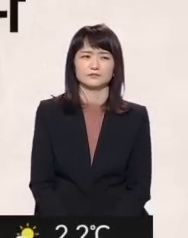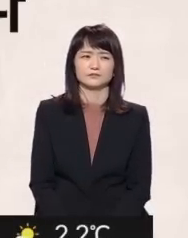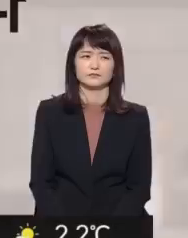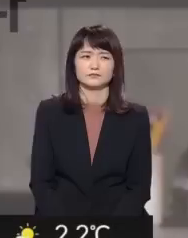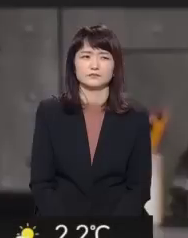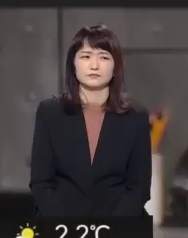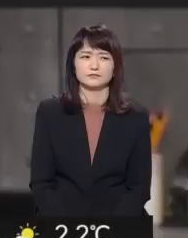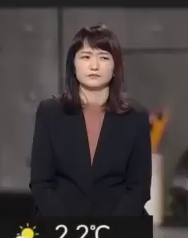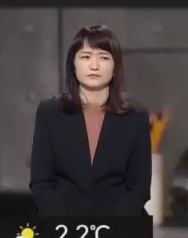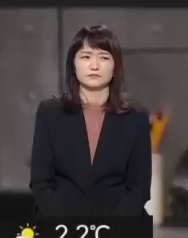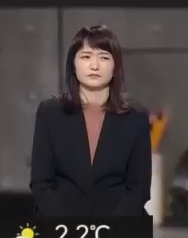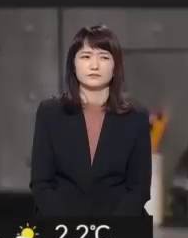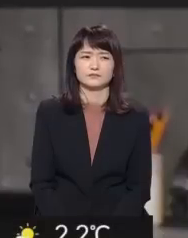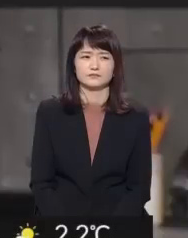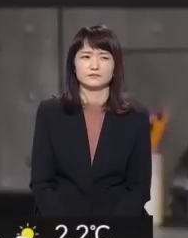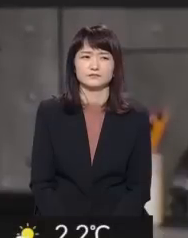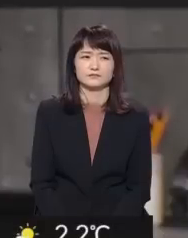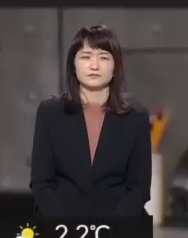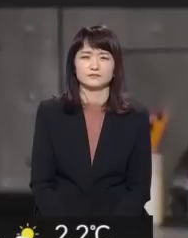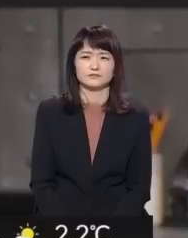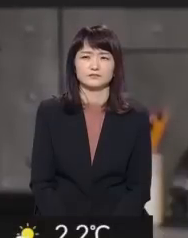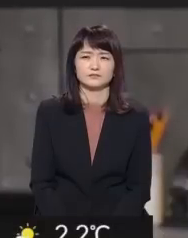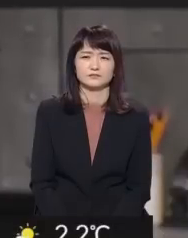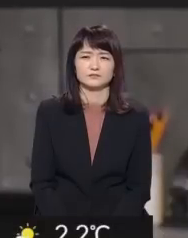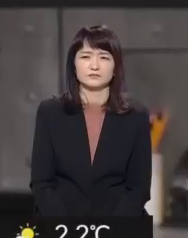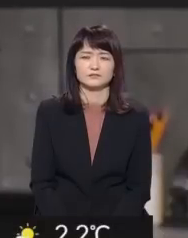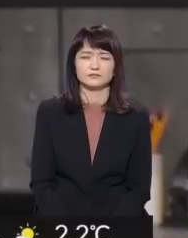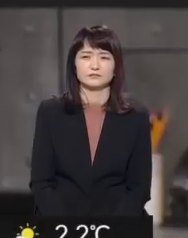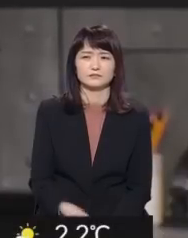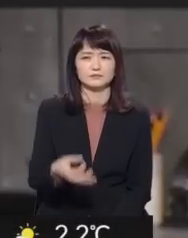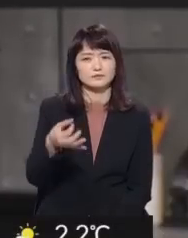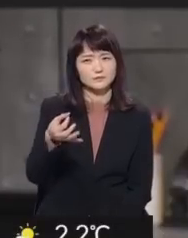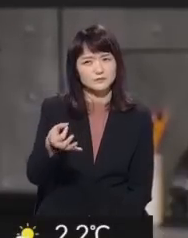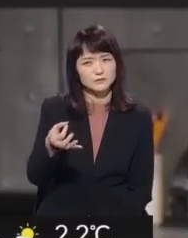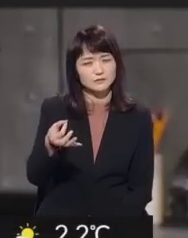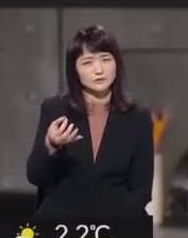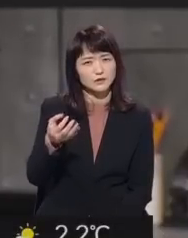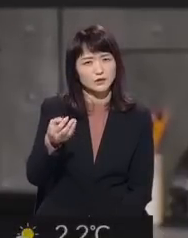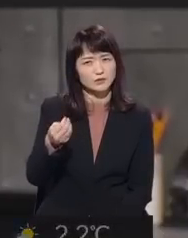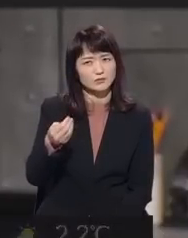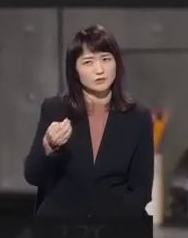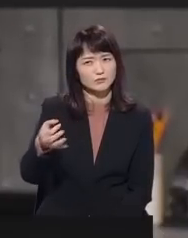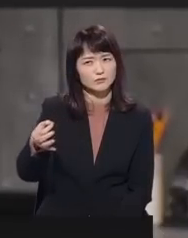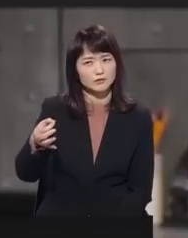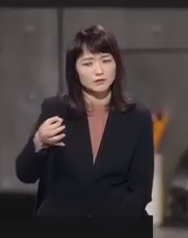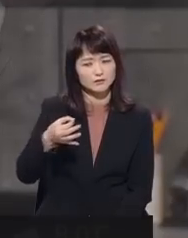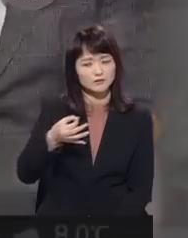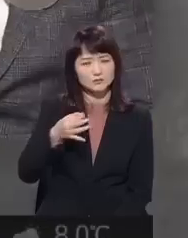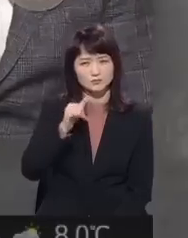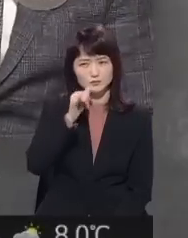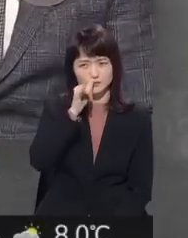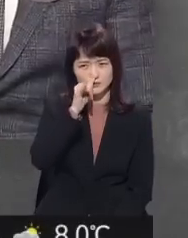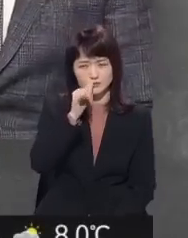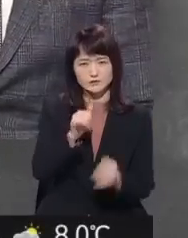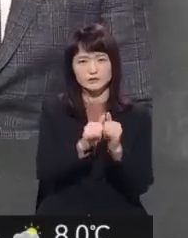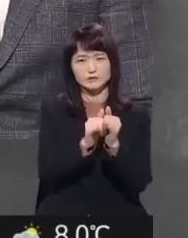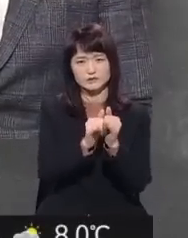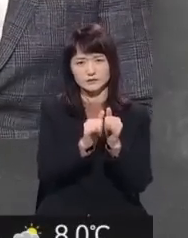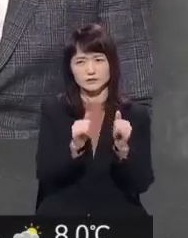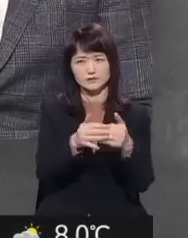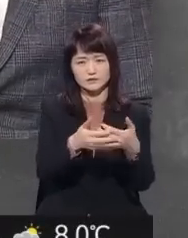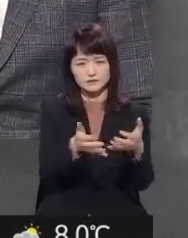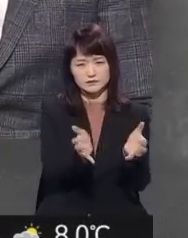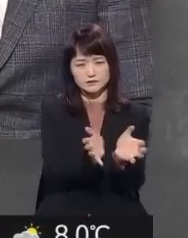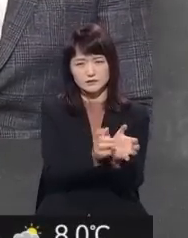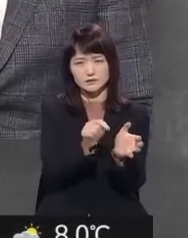뭐 돈을 얼마라도 얻으실 수 있을까라고 하는 무리들이 있다는 거예요 그렇기 때문에 그런